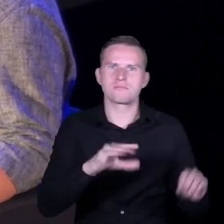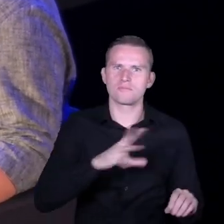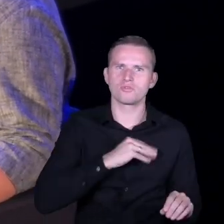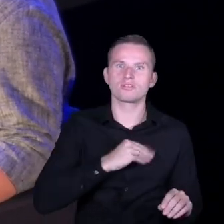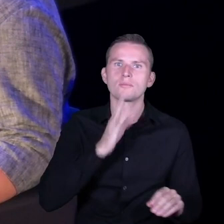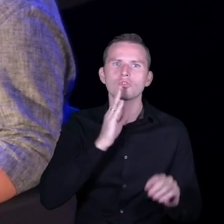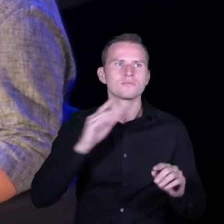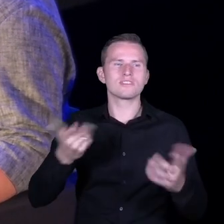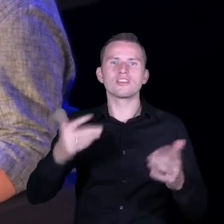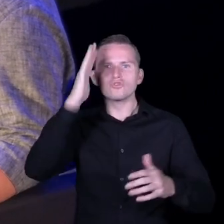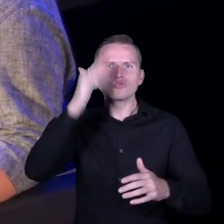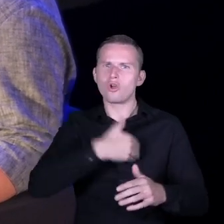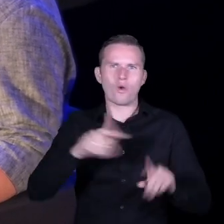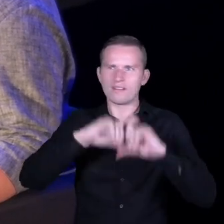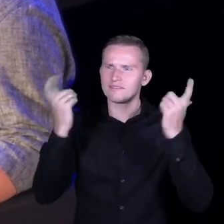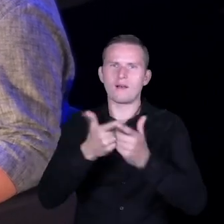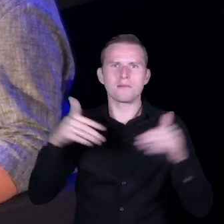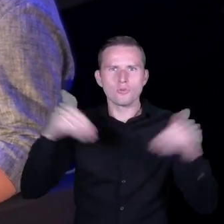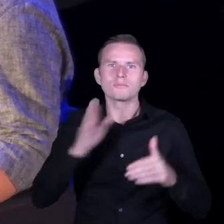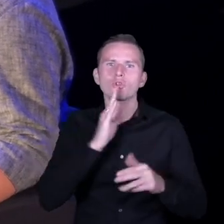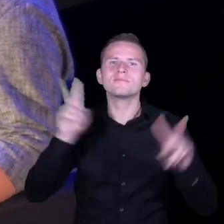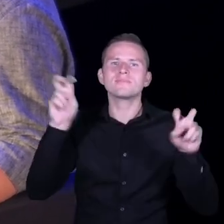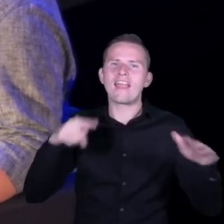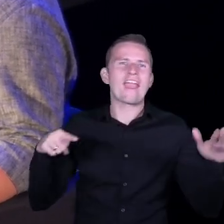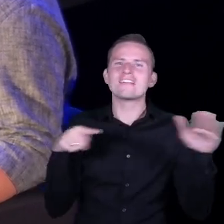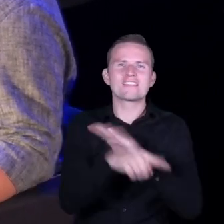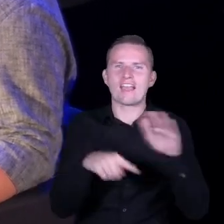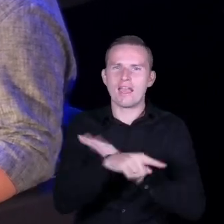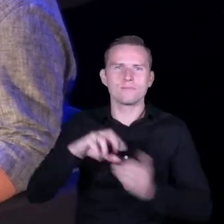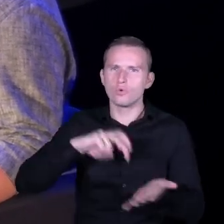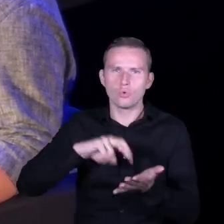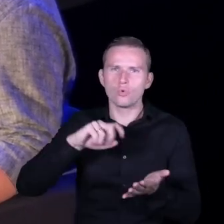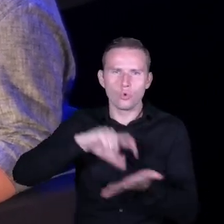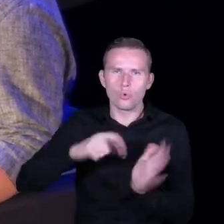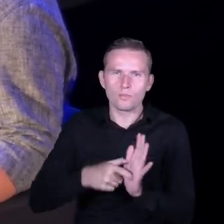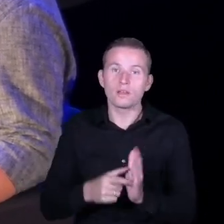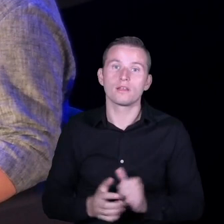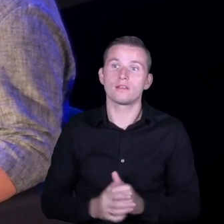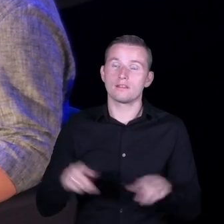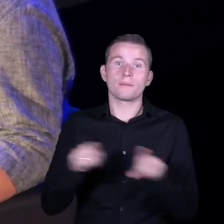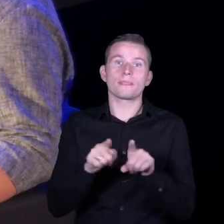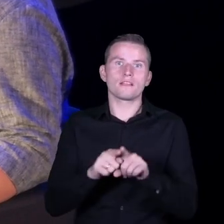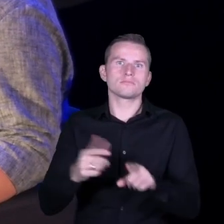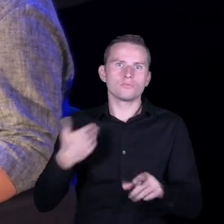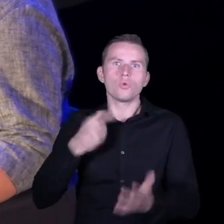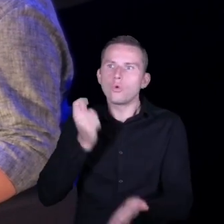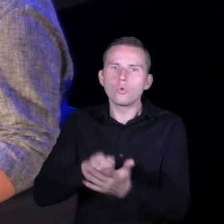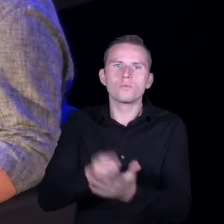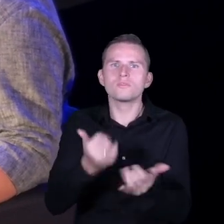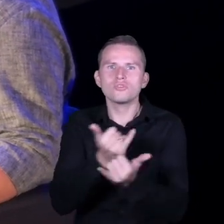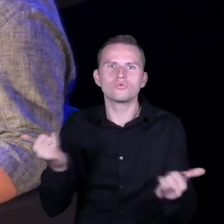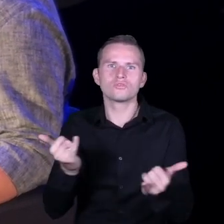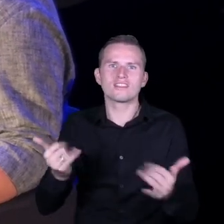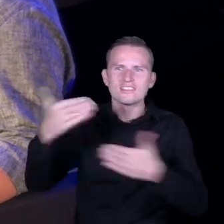roomem. No i całe mnóstwo, cała inwestycja skończyła się na zakupieniu odpowiednich skrzynek i ich zamknięciu.